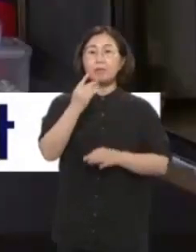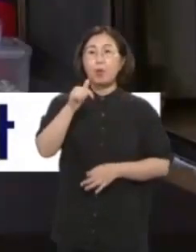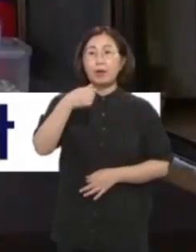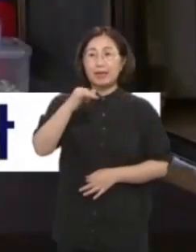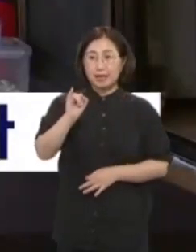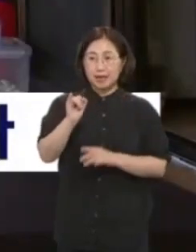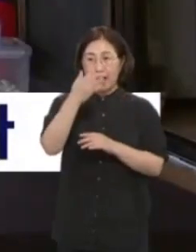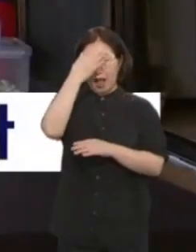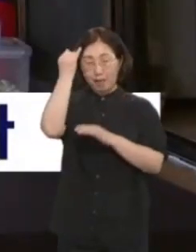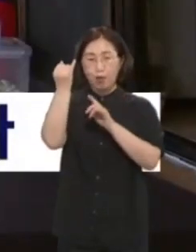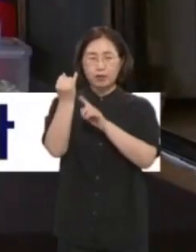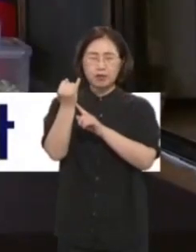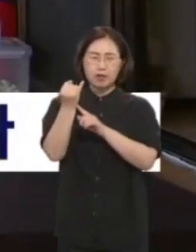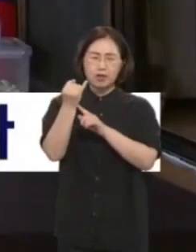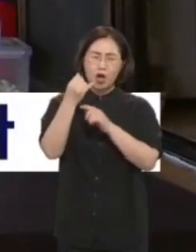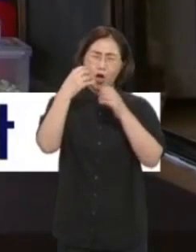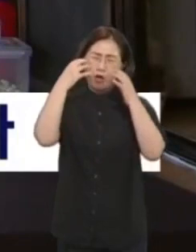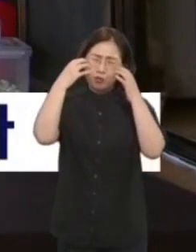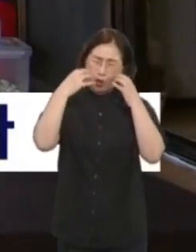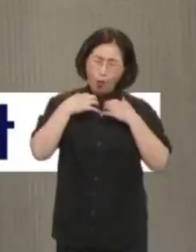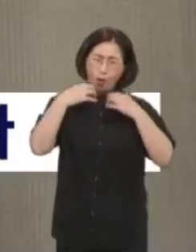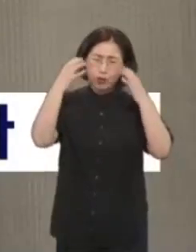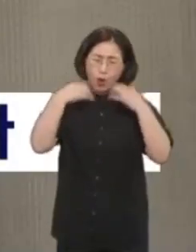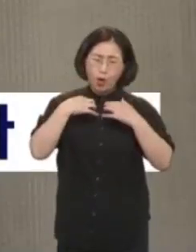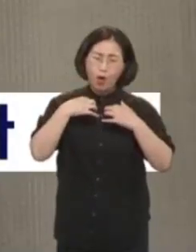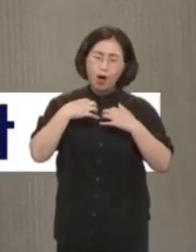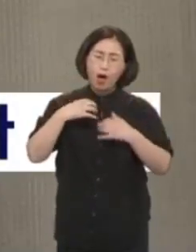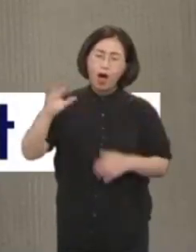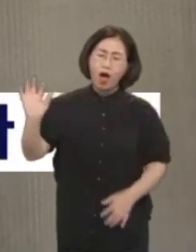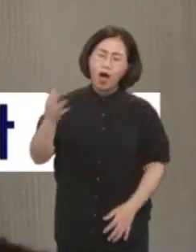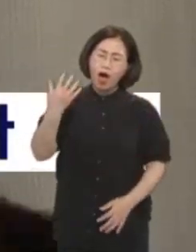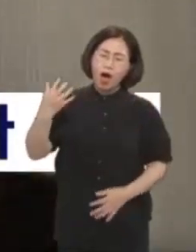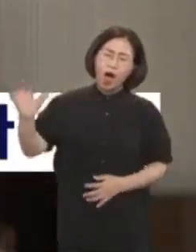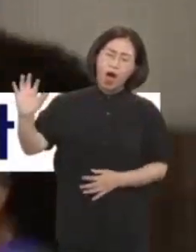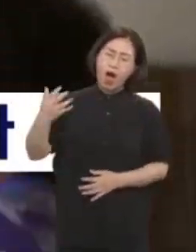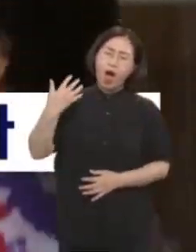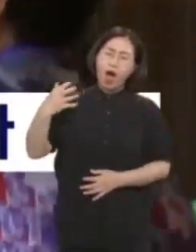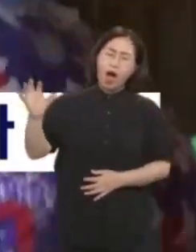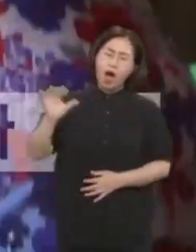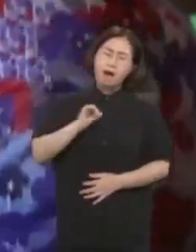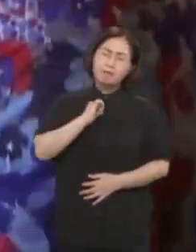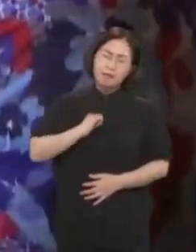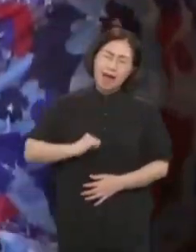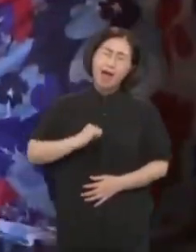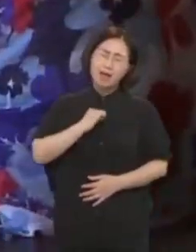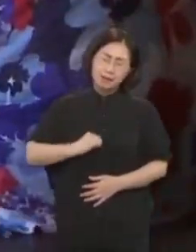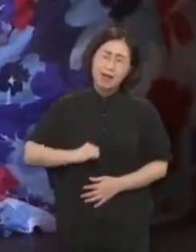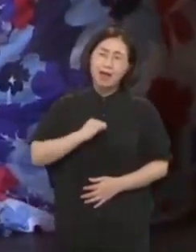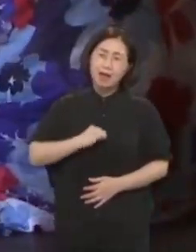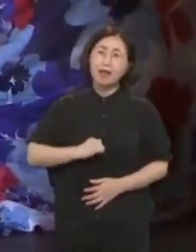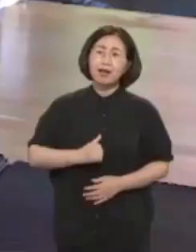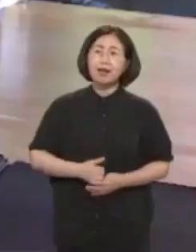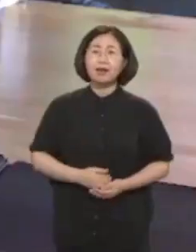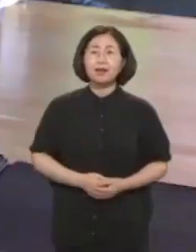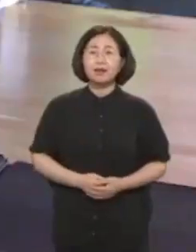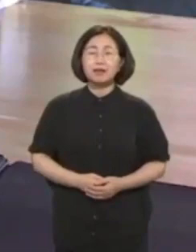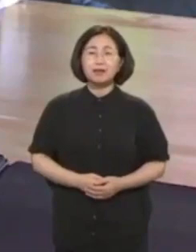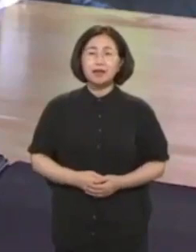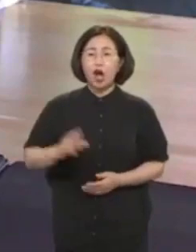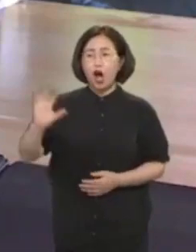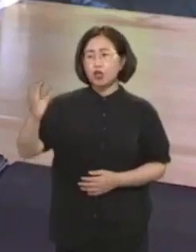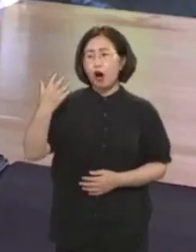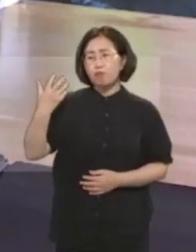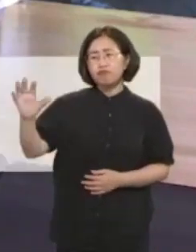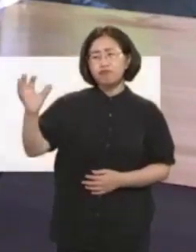폭염이 기승을 부리는 가운데 낡은 선풍기 바람에만 의존해 무더위와 싸우며 혹독한 여름을 나고 있습니다. 선풍기